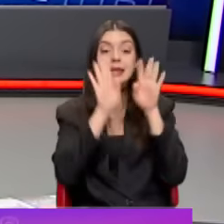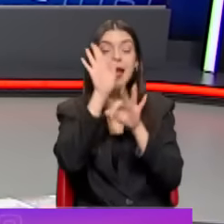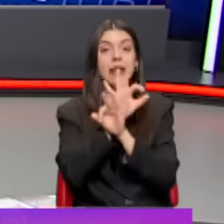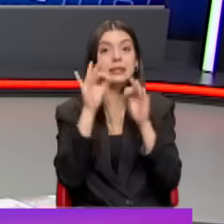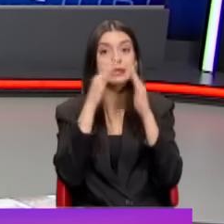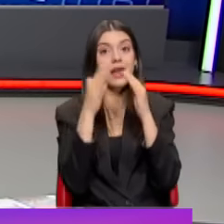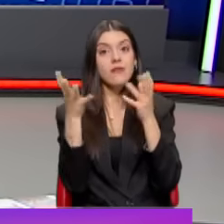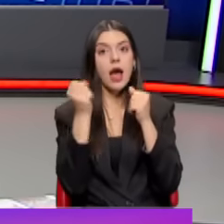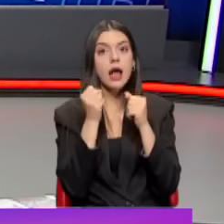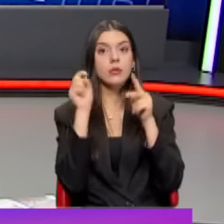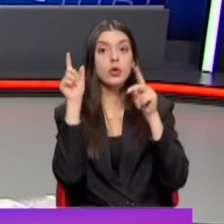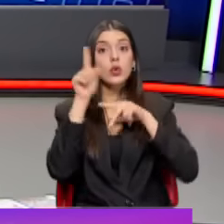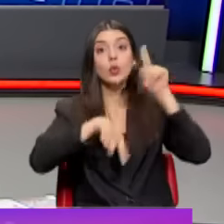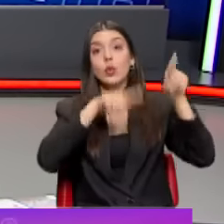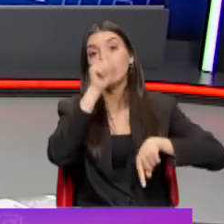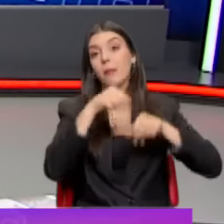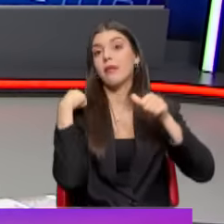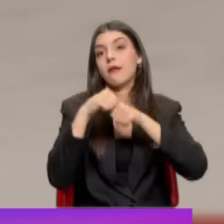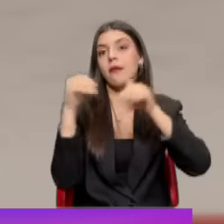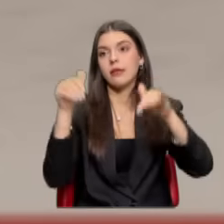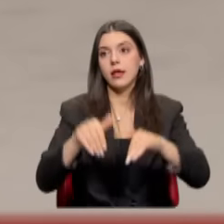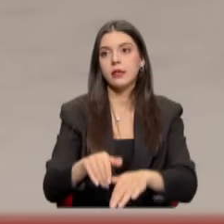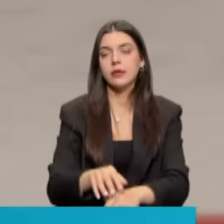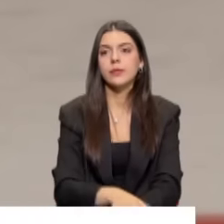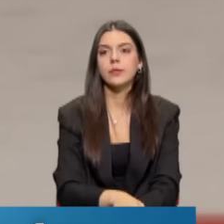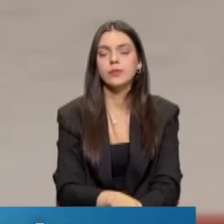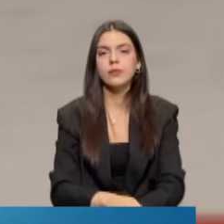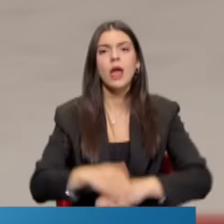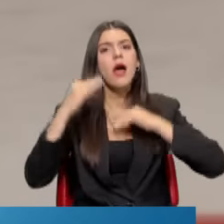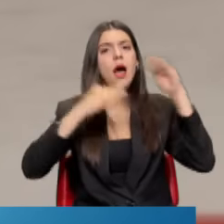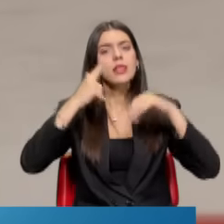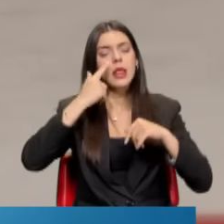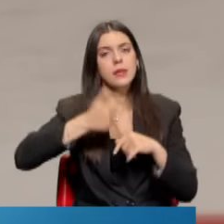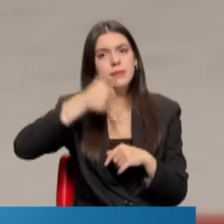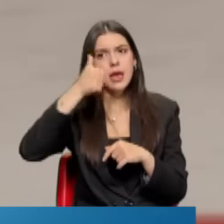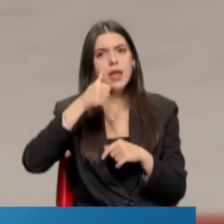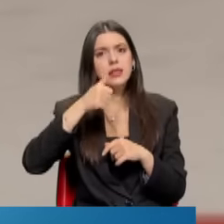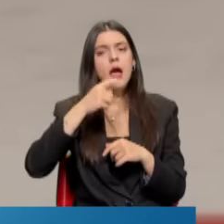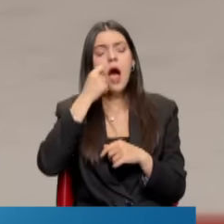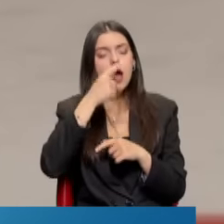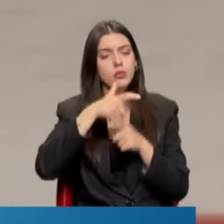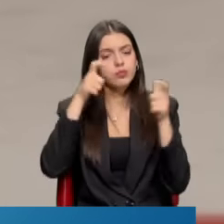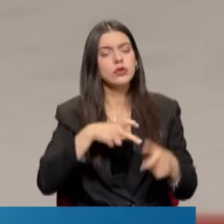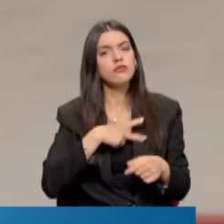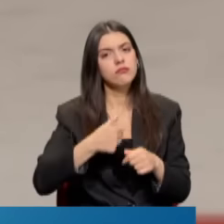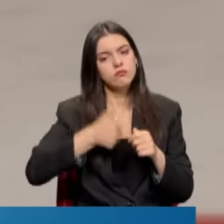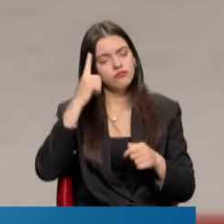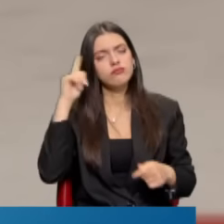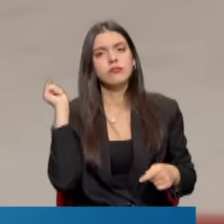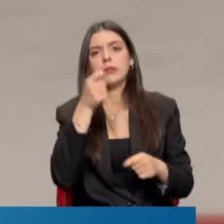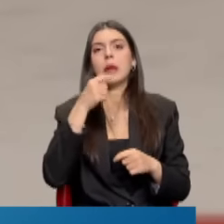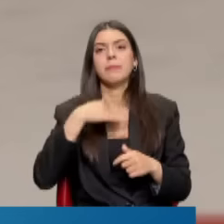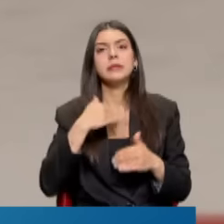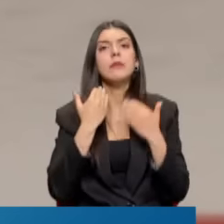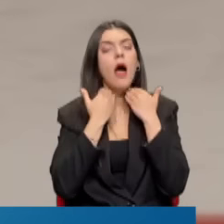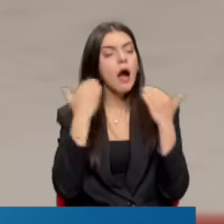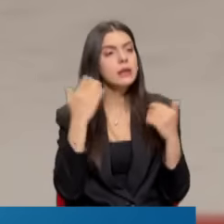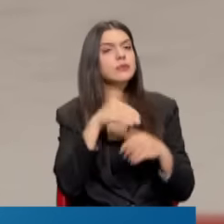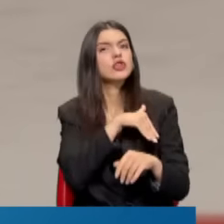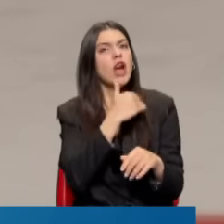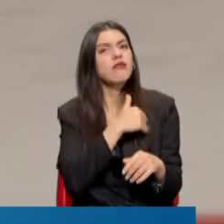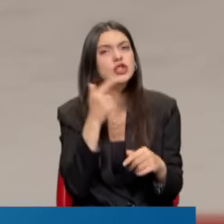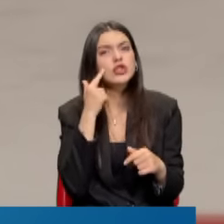gündeme geldi Adalet Bakanlığı Ankara Büyükşehir'e başvuruyor diyor ki bizim hakim ve savcılar için lojmana ihtiyacımız